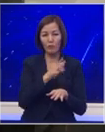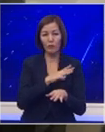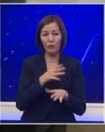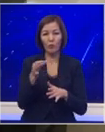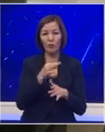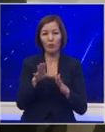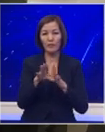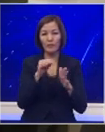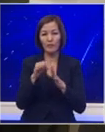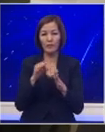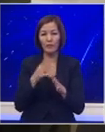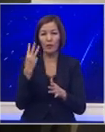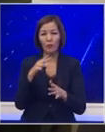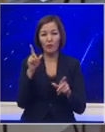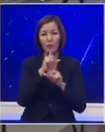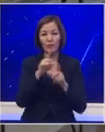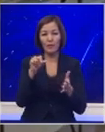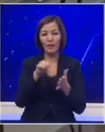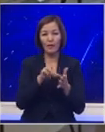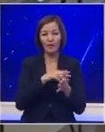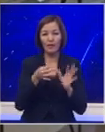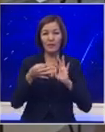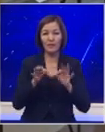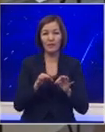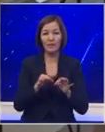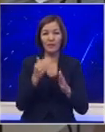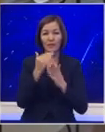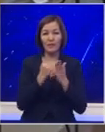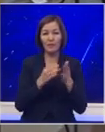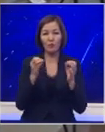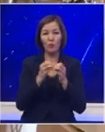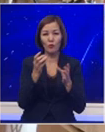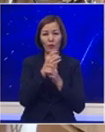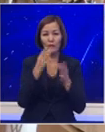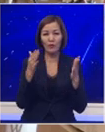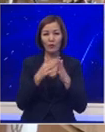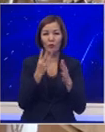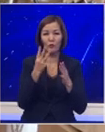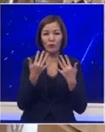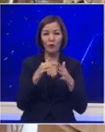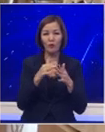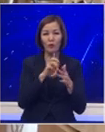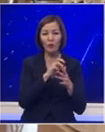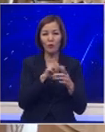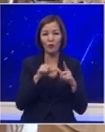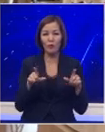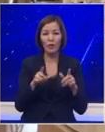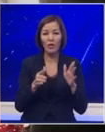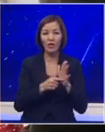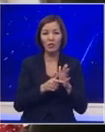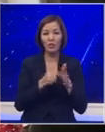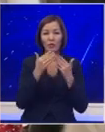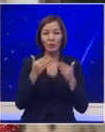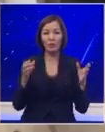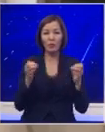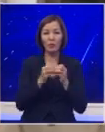бойынша іріктеле келе 30 нысан қатысты. Нақтысы тізімде 10 мәдениет үйі, 3 ауылдық клуб, 7 музей мен 10 кітапхана